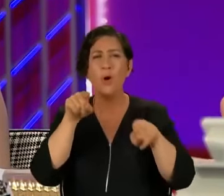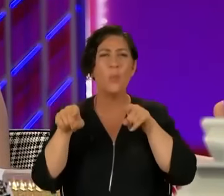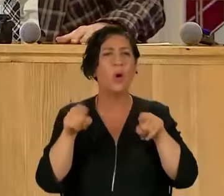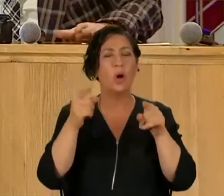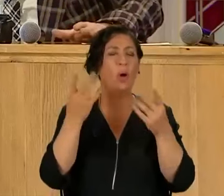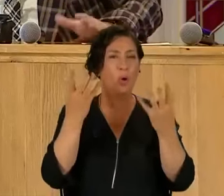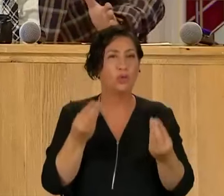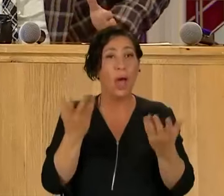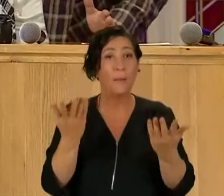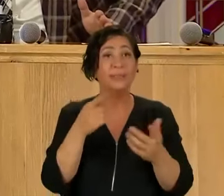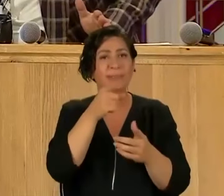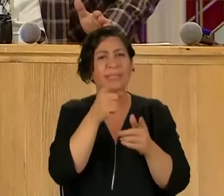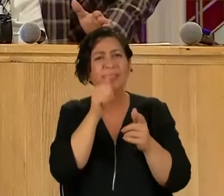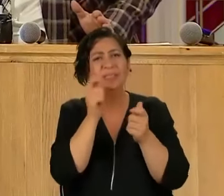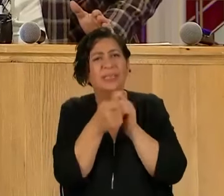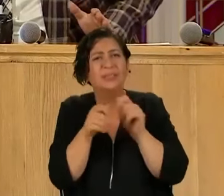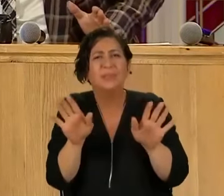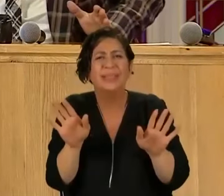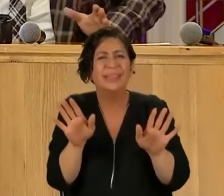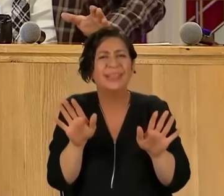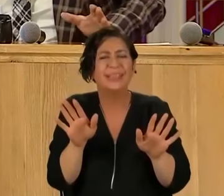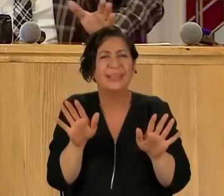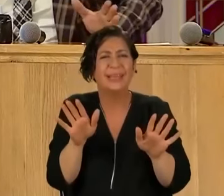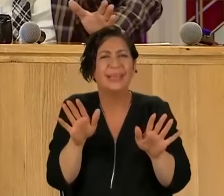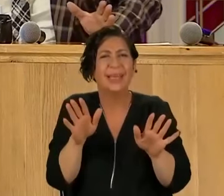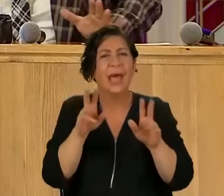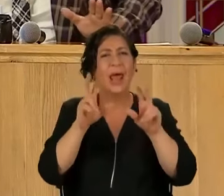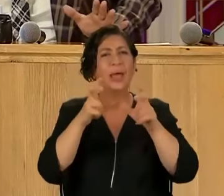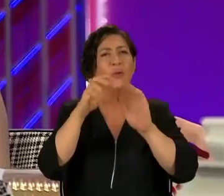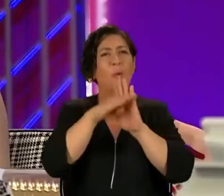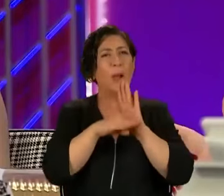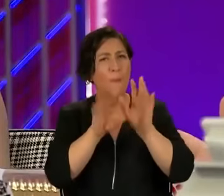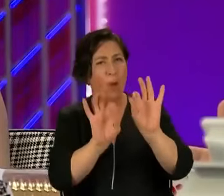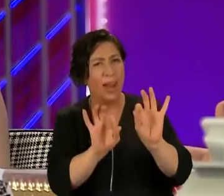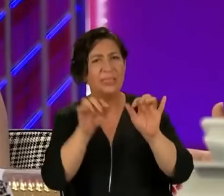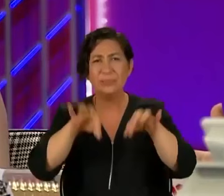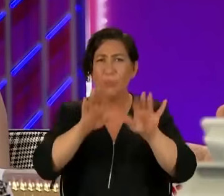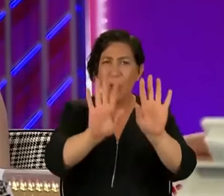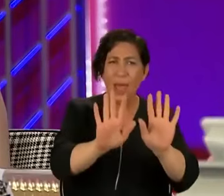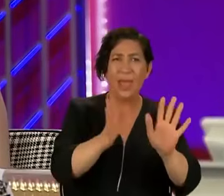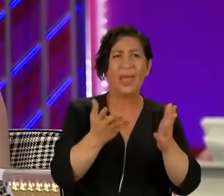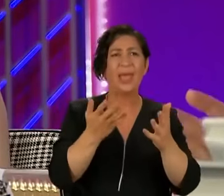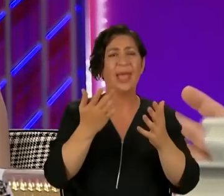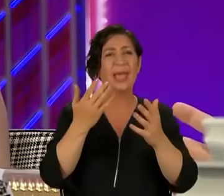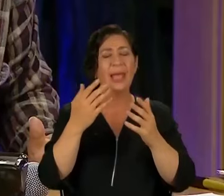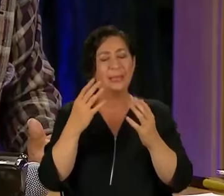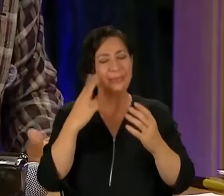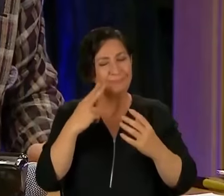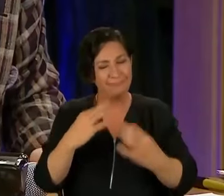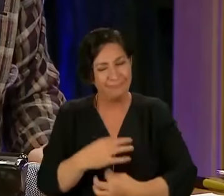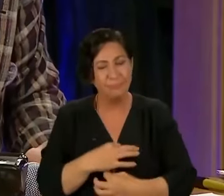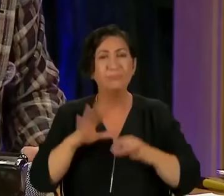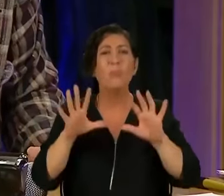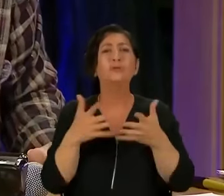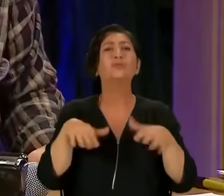girdi falan filan. Ama sen hiç değişmedin. Yani radyo programında da böyleydi, şimdi de böyle. Tevazusunu hiç